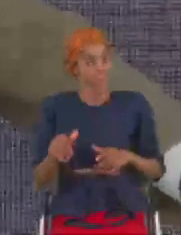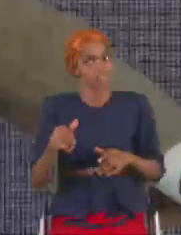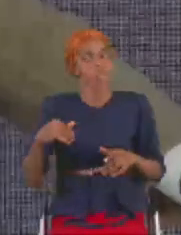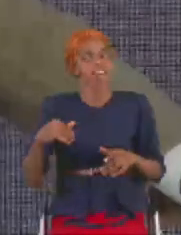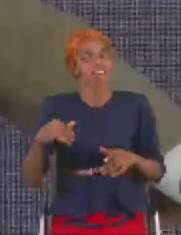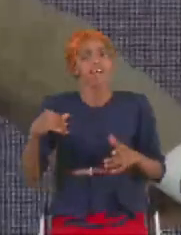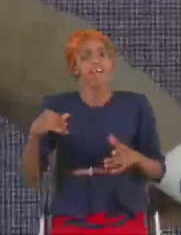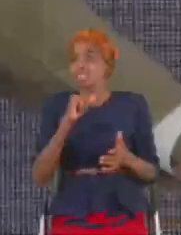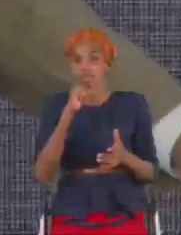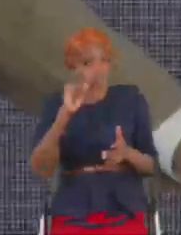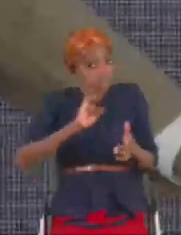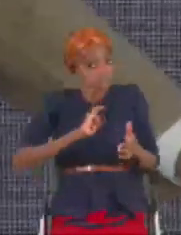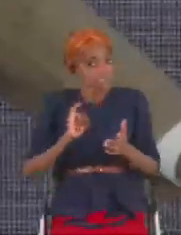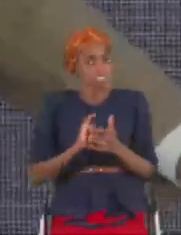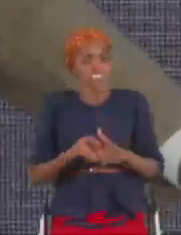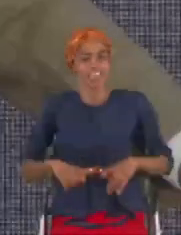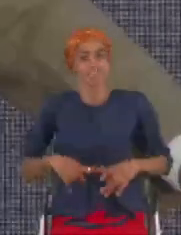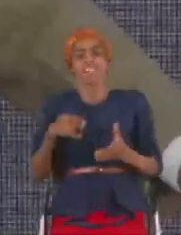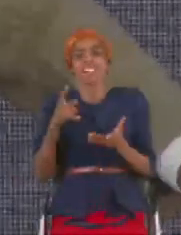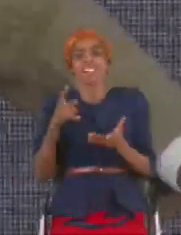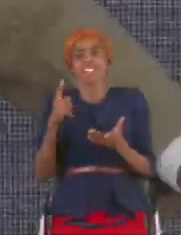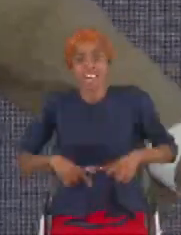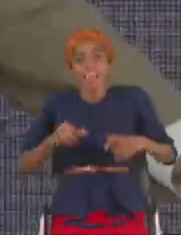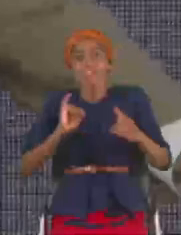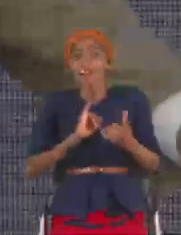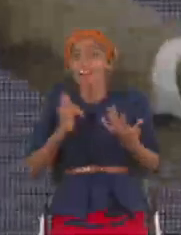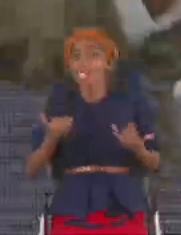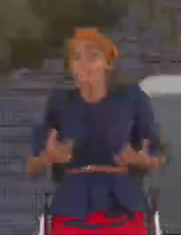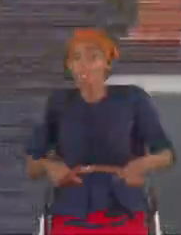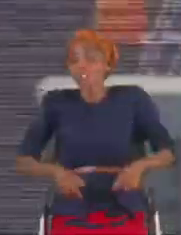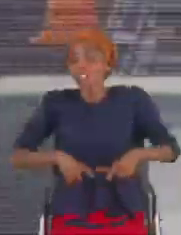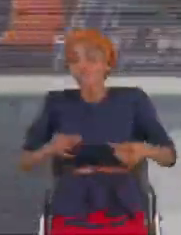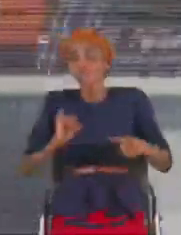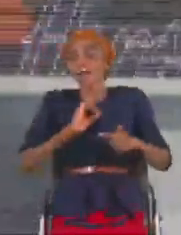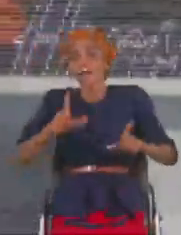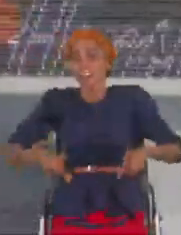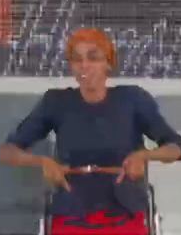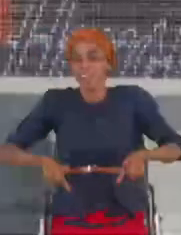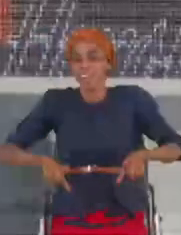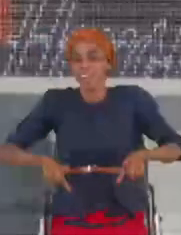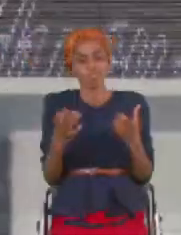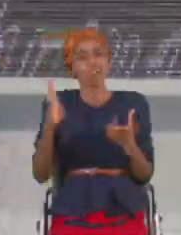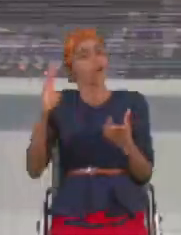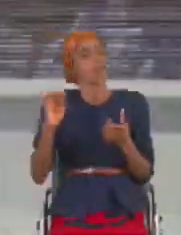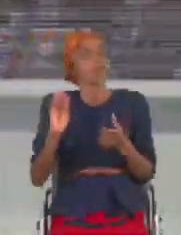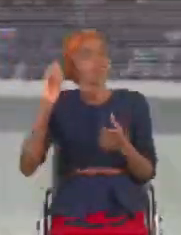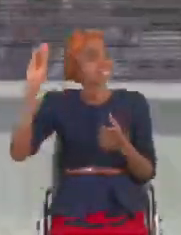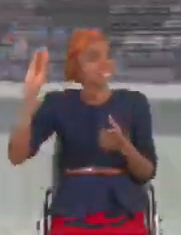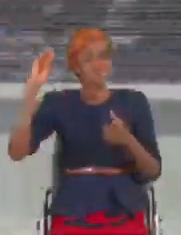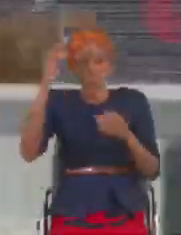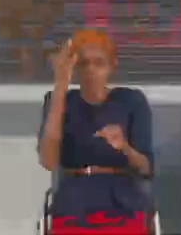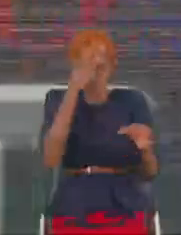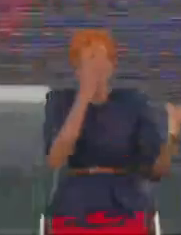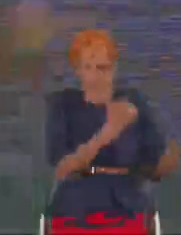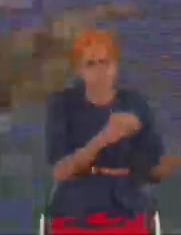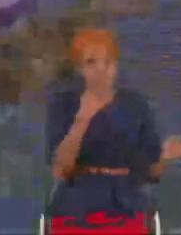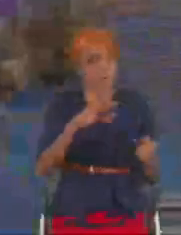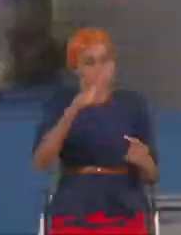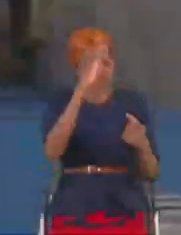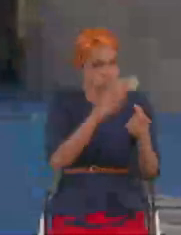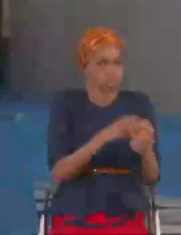vis c'est la vie que je mène maintenant je l'amène pas la foi au fils